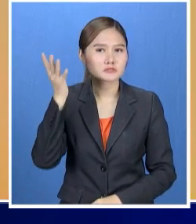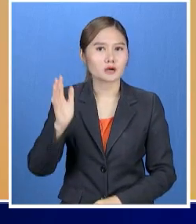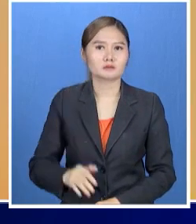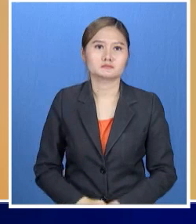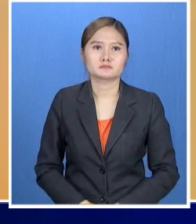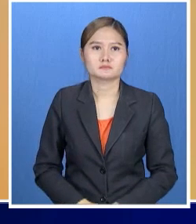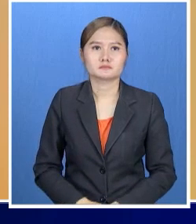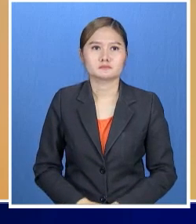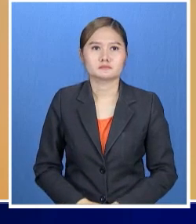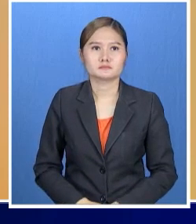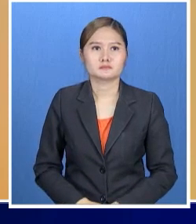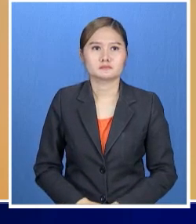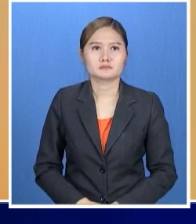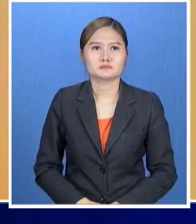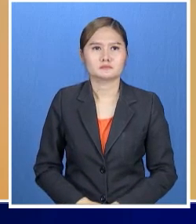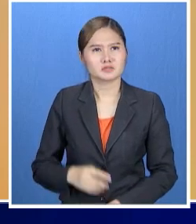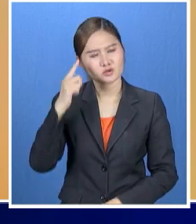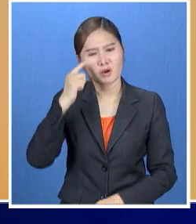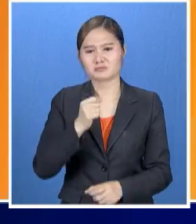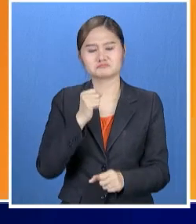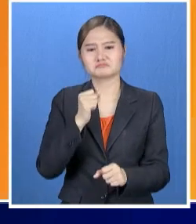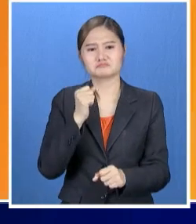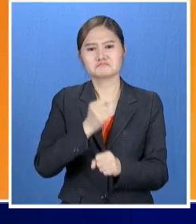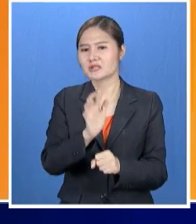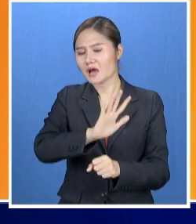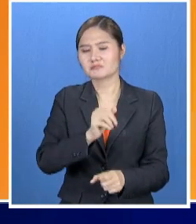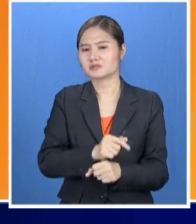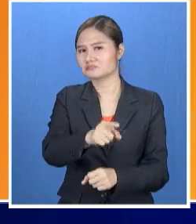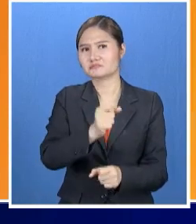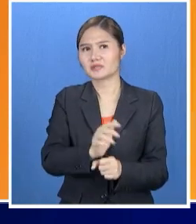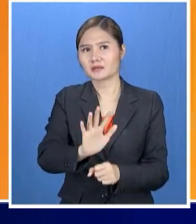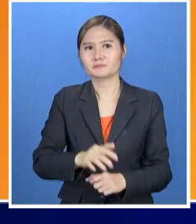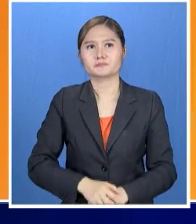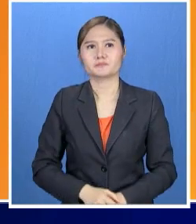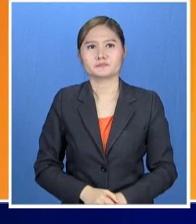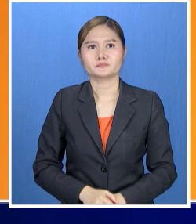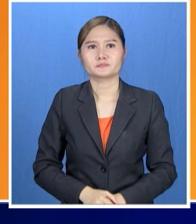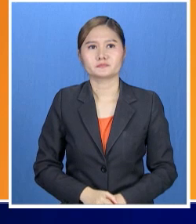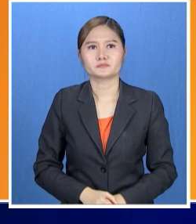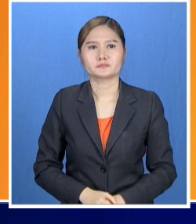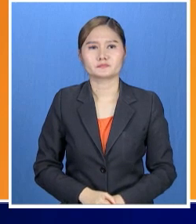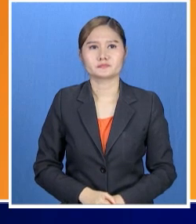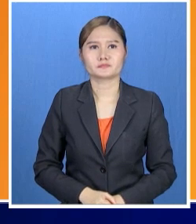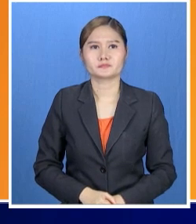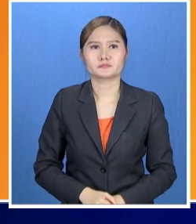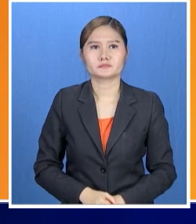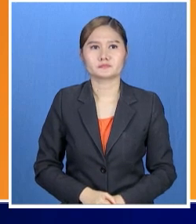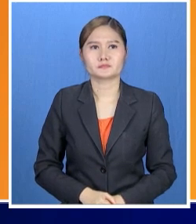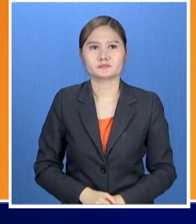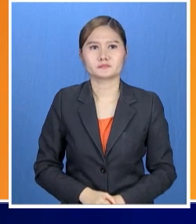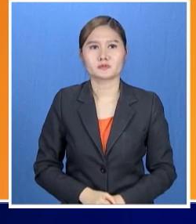นี่แกสิกล้าอยู่บ่มีดอกอันแบบนี้นะในต้นโตเพิ่นนี่